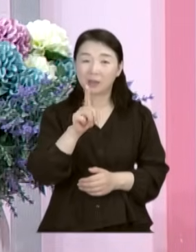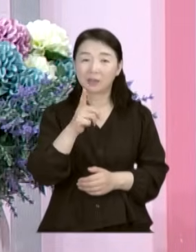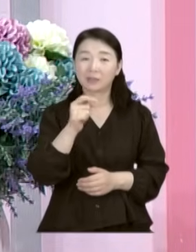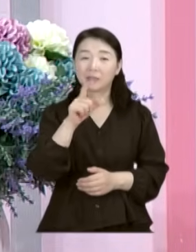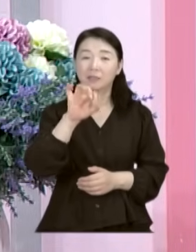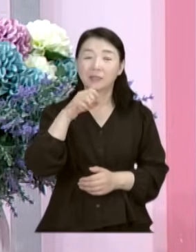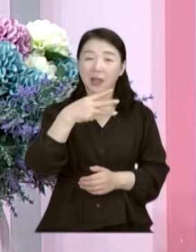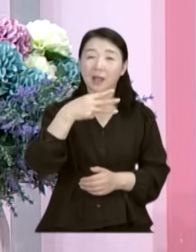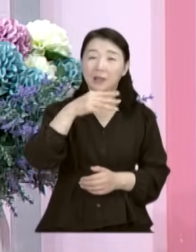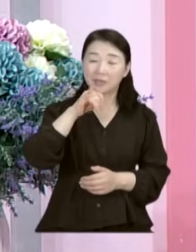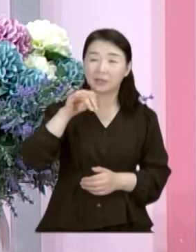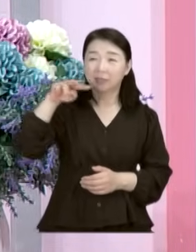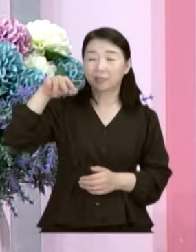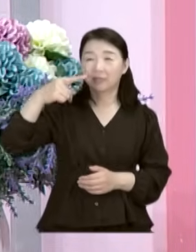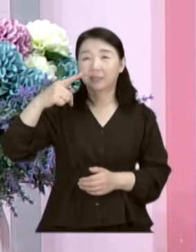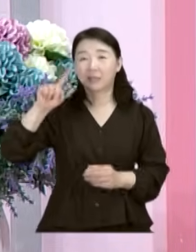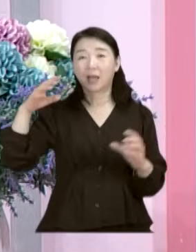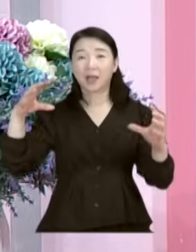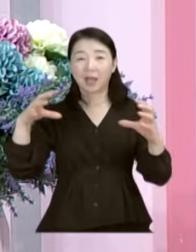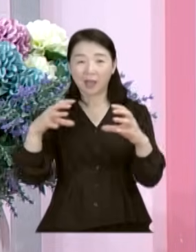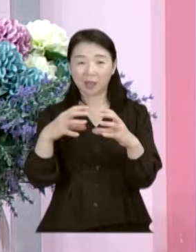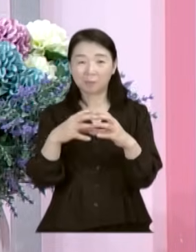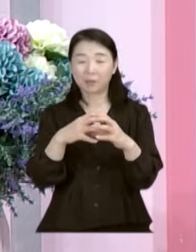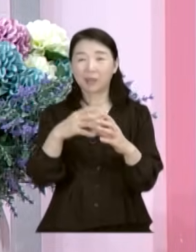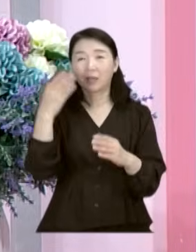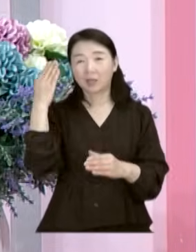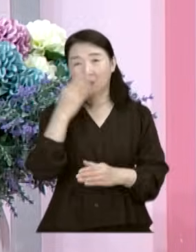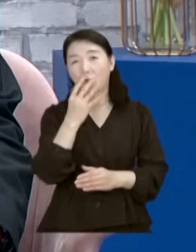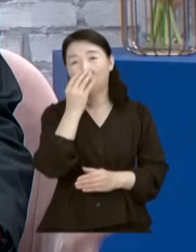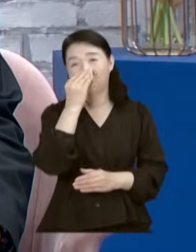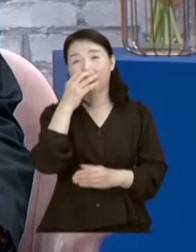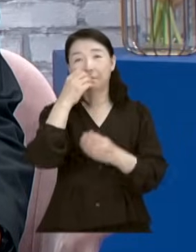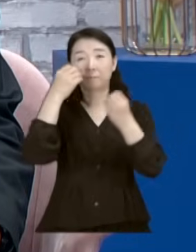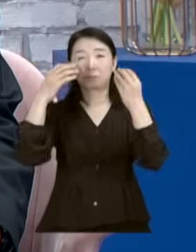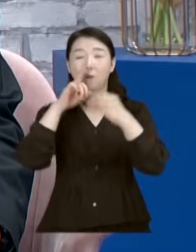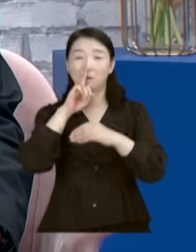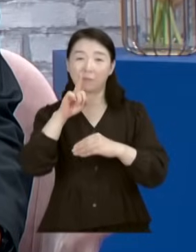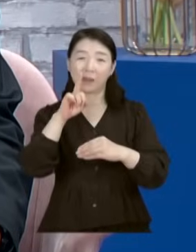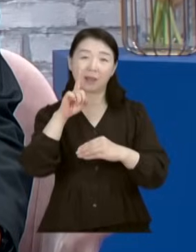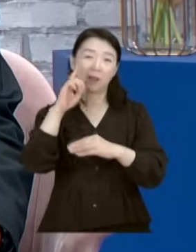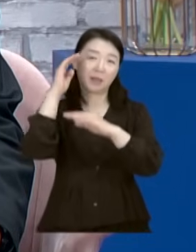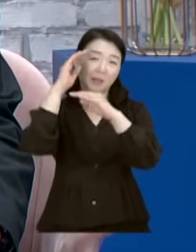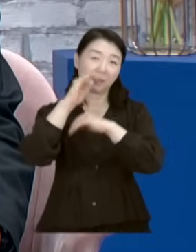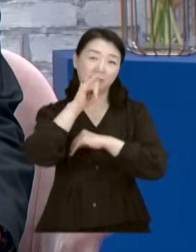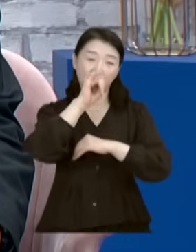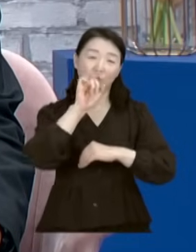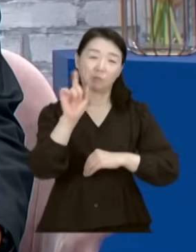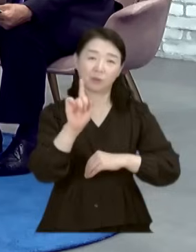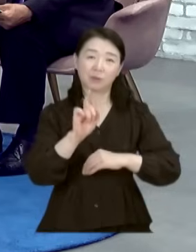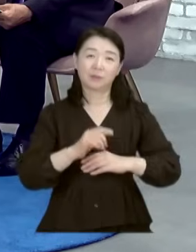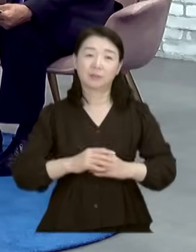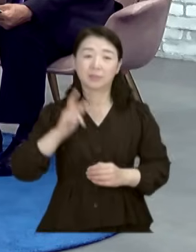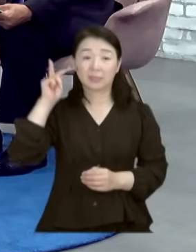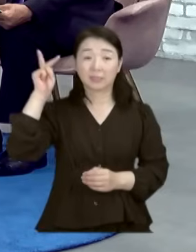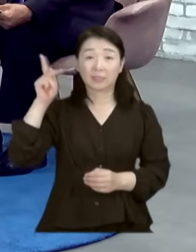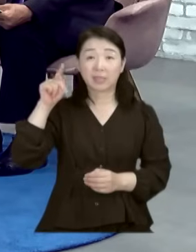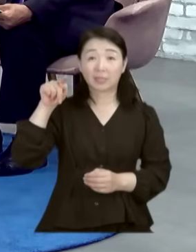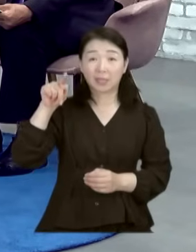알리 스타 합쳐서 숭고한 별이라는 뜻이에요 근데 이게 좀 사연이 좀 있어요